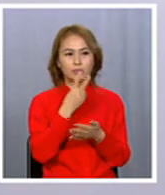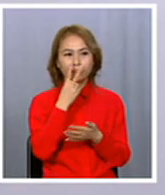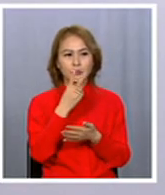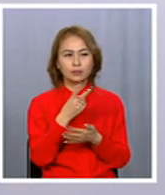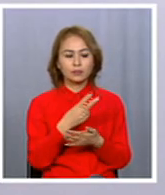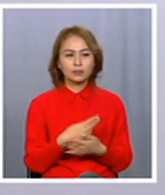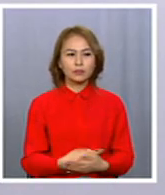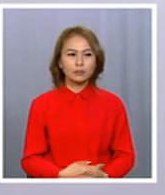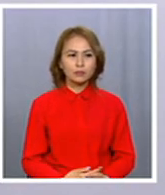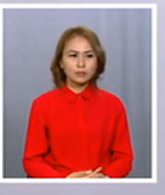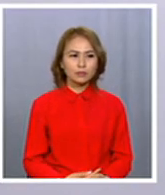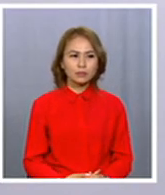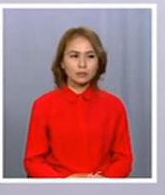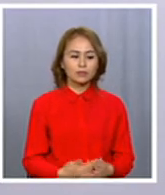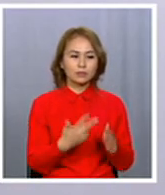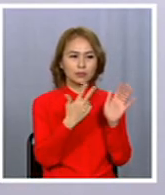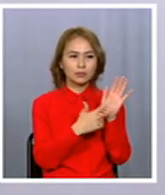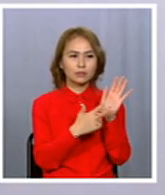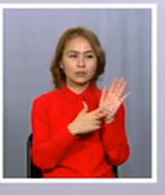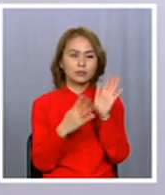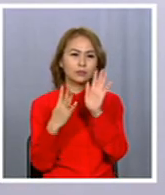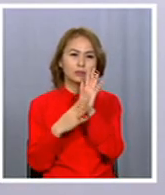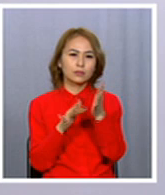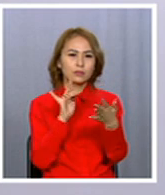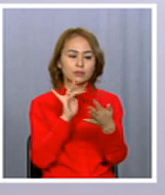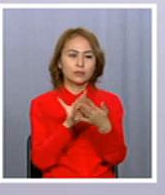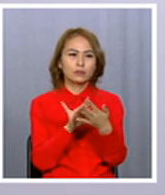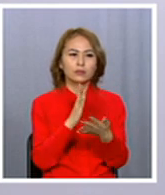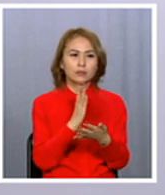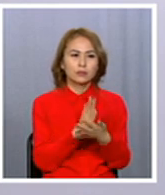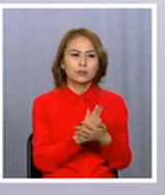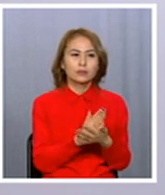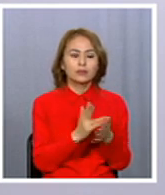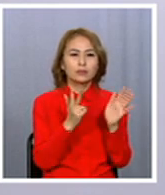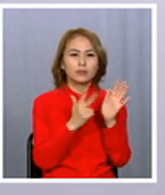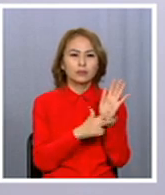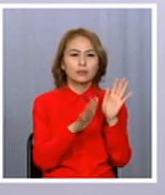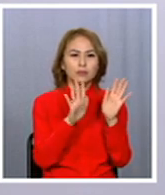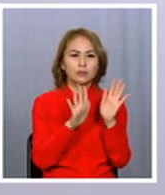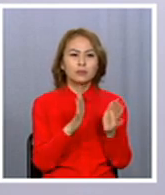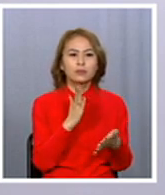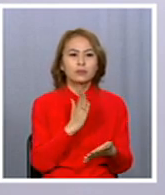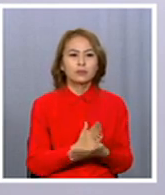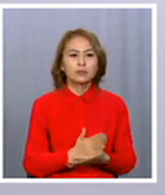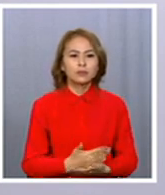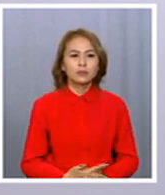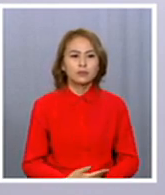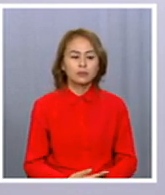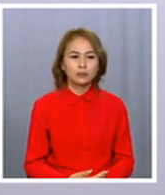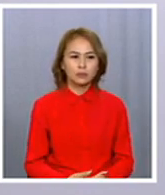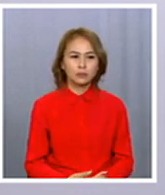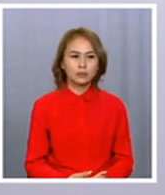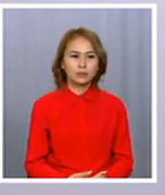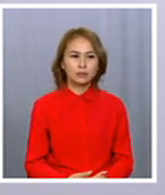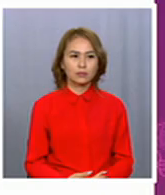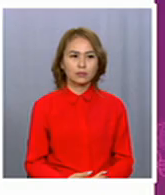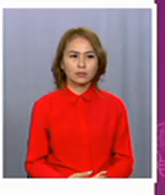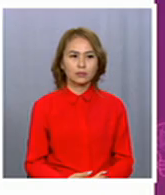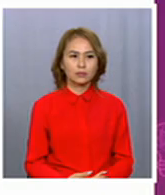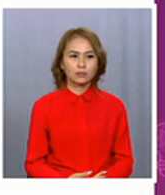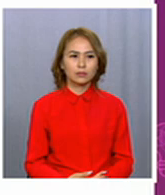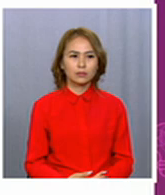тұрмыз, 80 мен 90-ның дәл ортасында тұр. Демек 85 градусты береді. Жазып қойып болар. Белгілеу